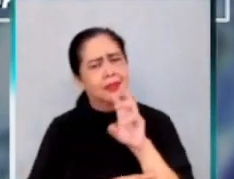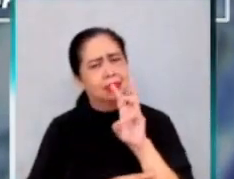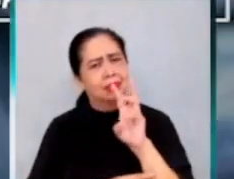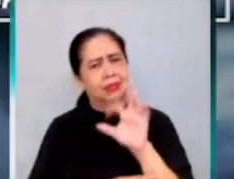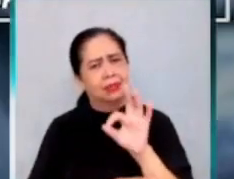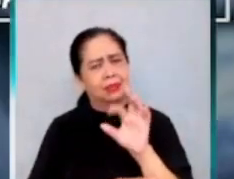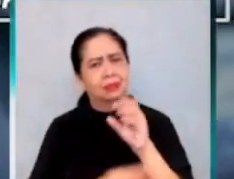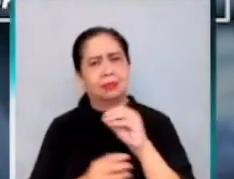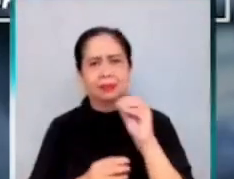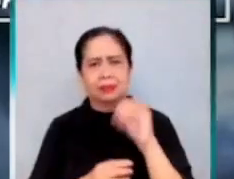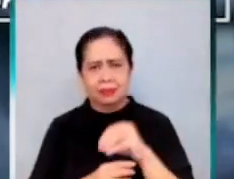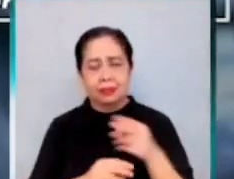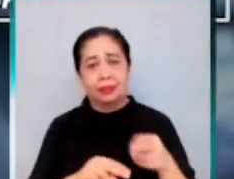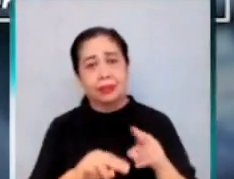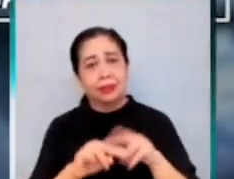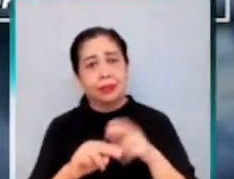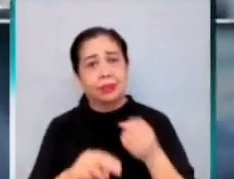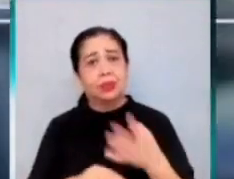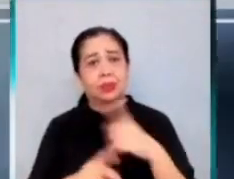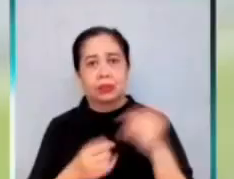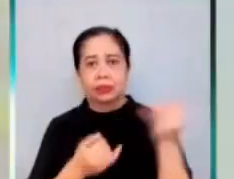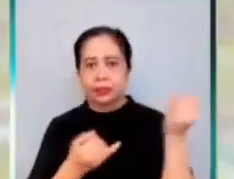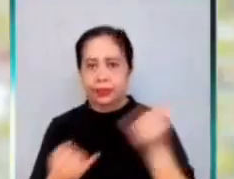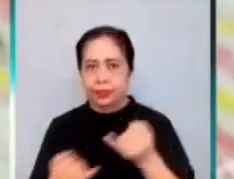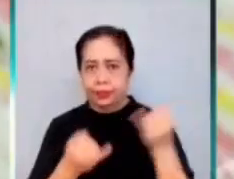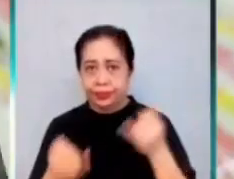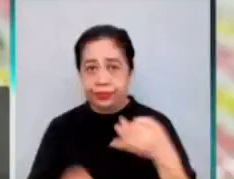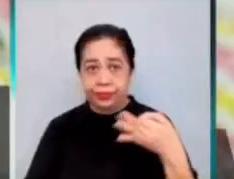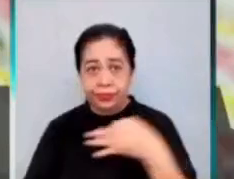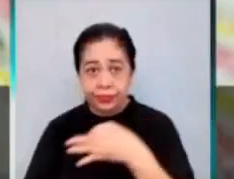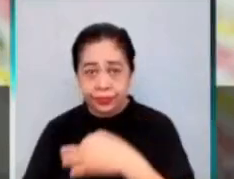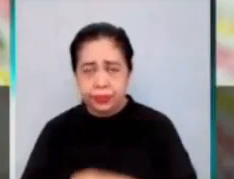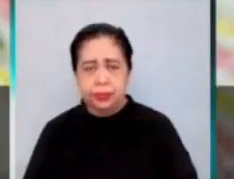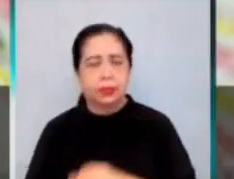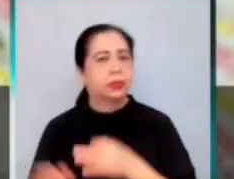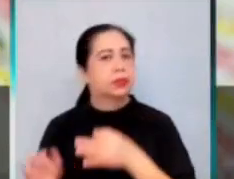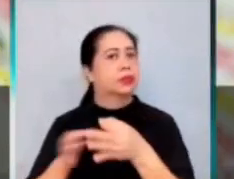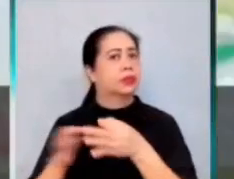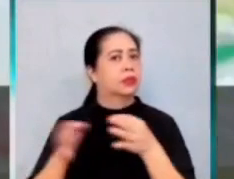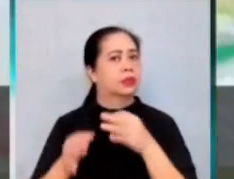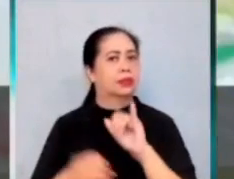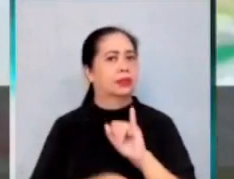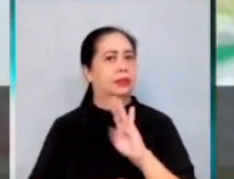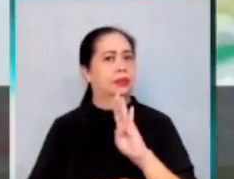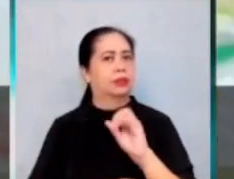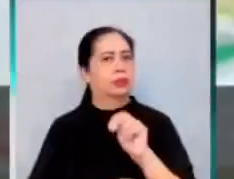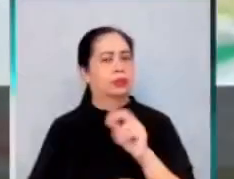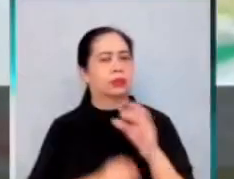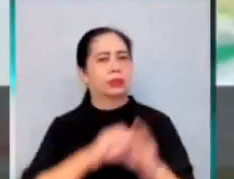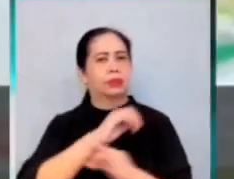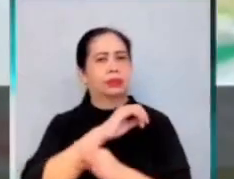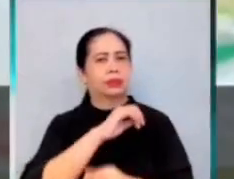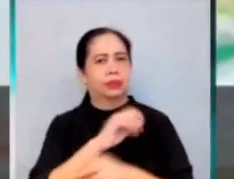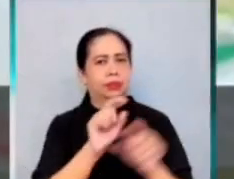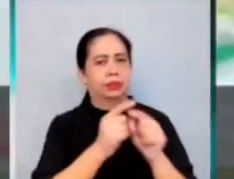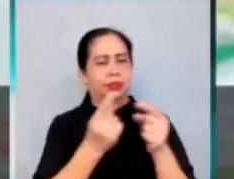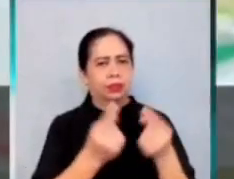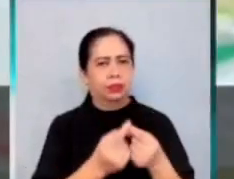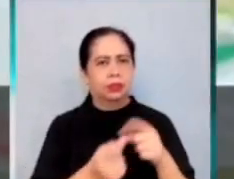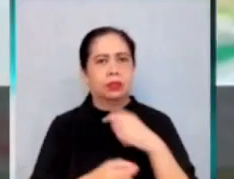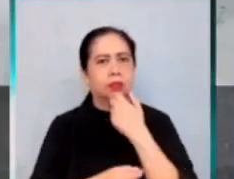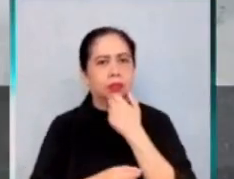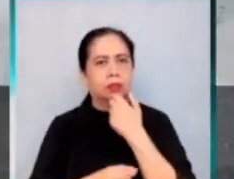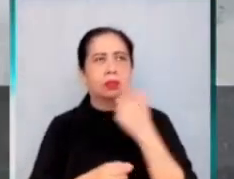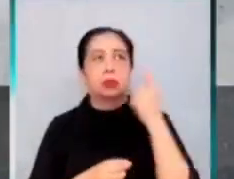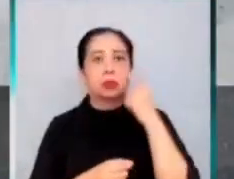269% ang itinaas sa halaga ng inangkat nating isda. Paliwanag ng Ibon Foundation, nag-ugat ito sa maling pag-aakalang mas